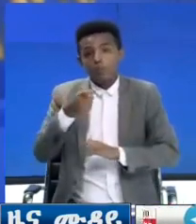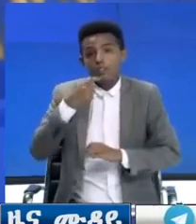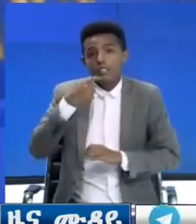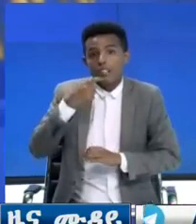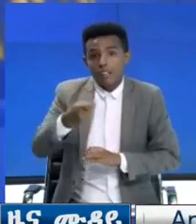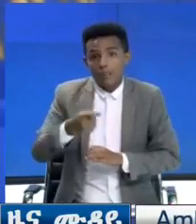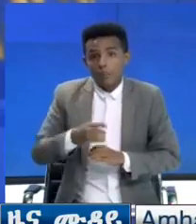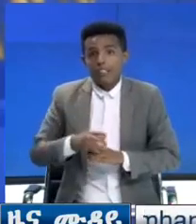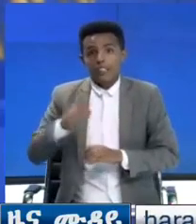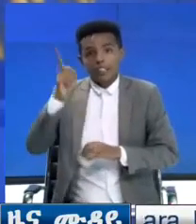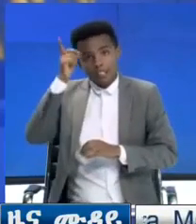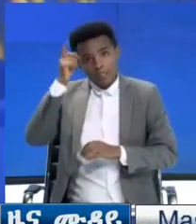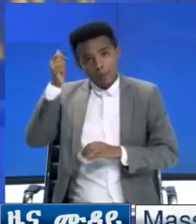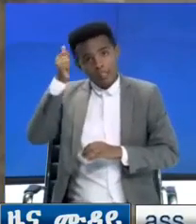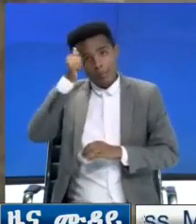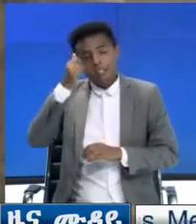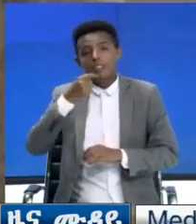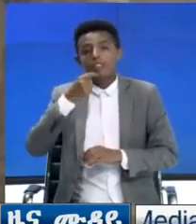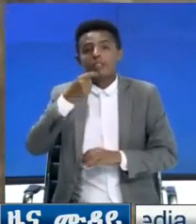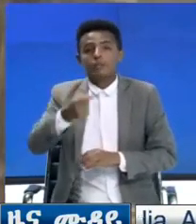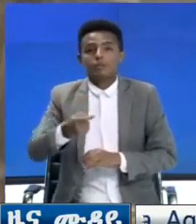የይገርማል አማረ ነው፣ እንደሚከተሉ ይቀርባል።